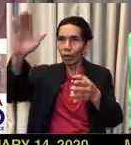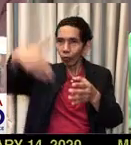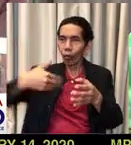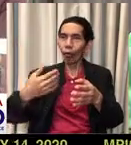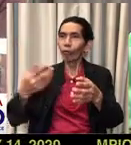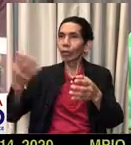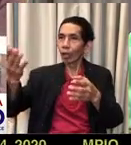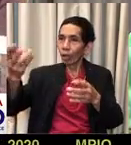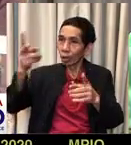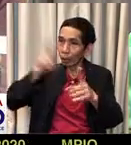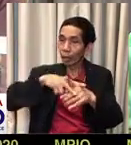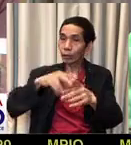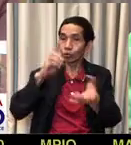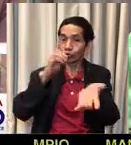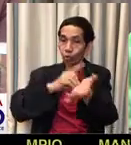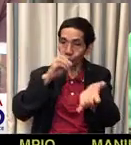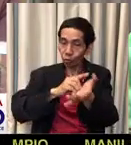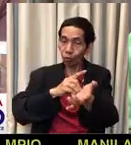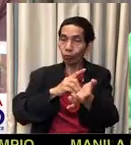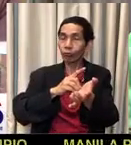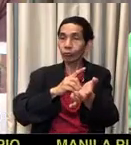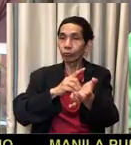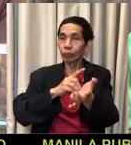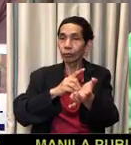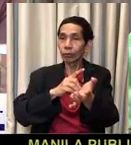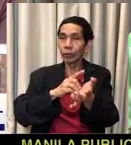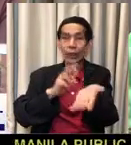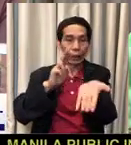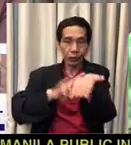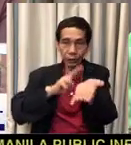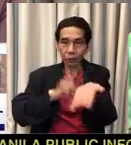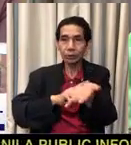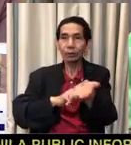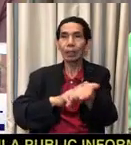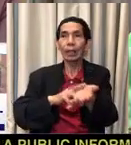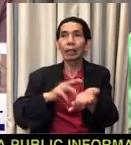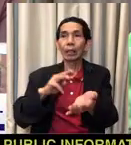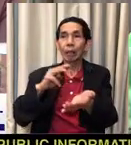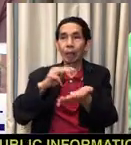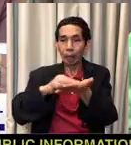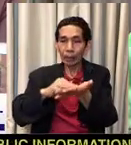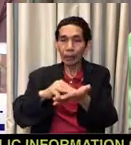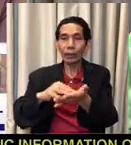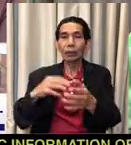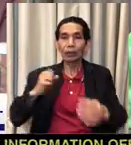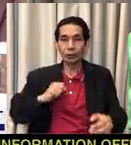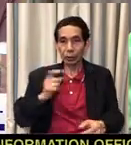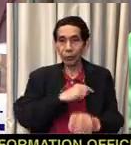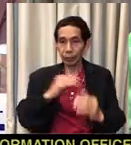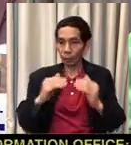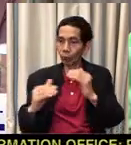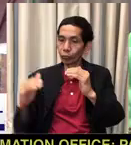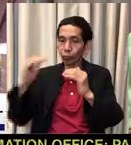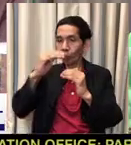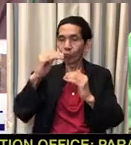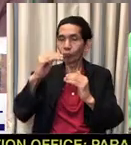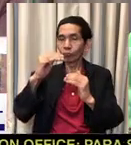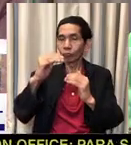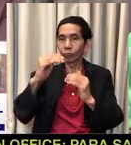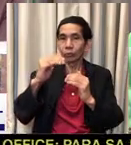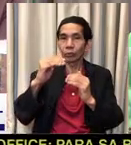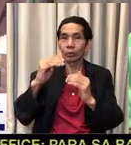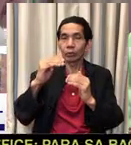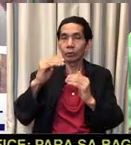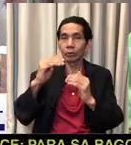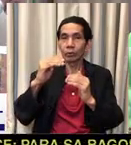no? Consultant na doktor. Oh, at nurses and medical staff. Ang dami na rin na promote. No. At yung